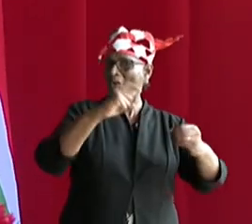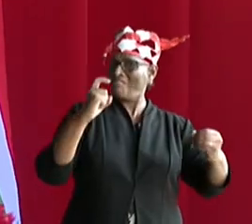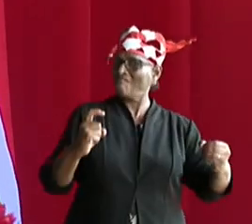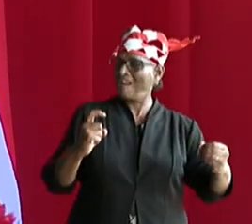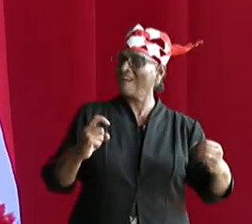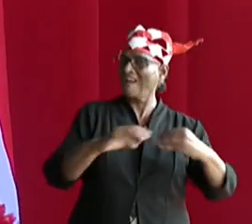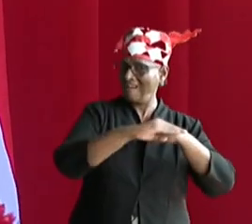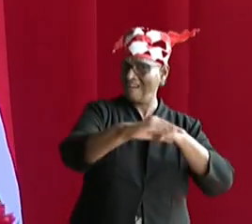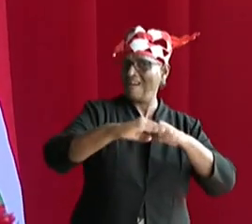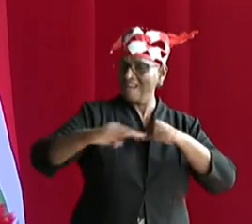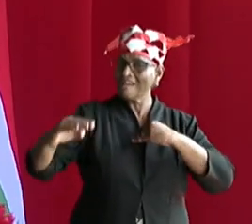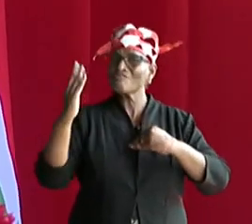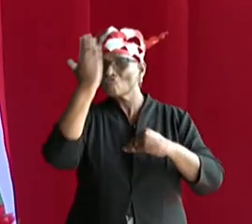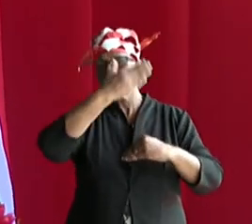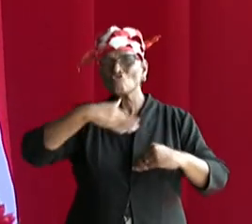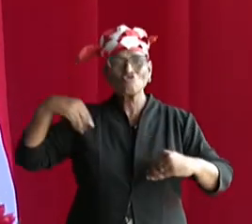landen.